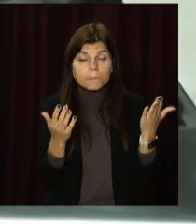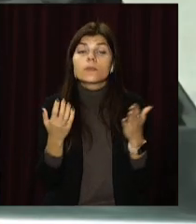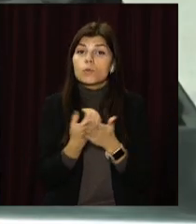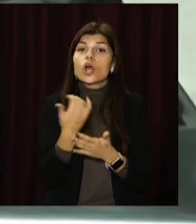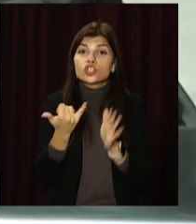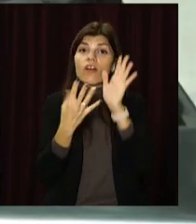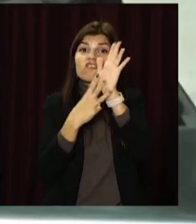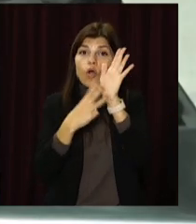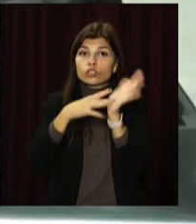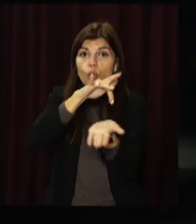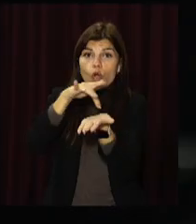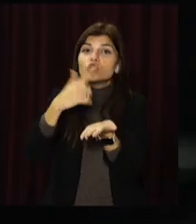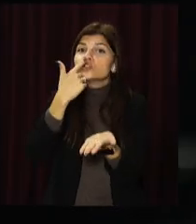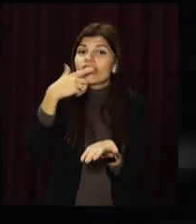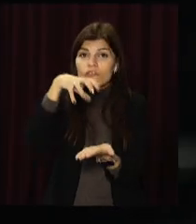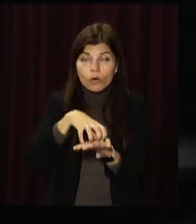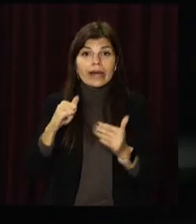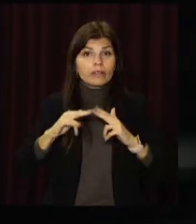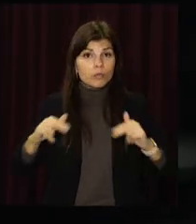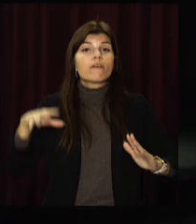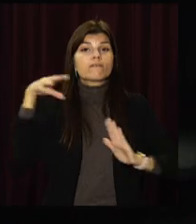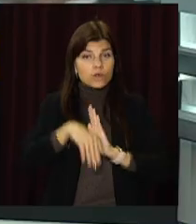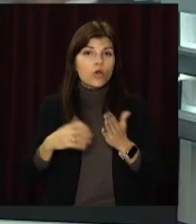8 областей, серед них і Дніпропетровщина.